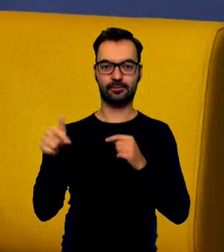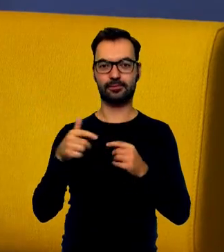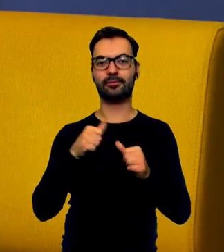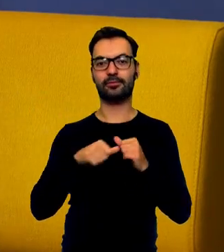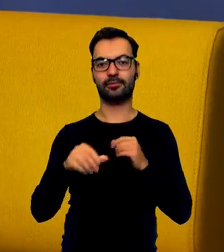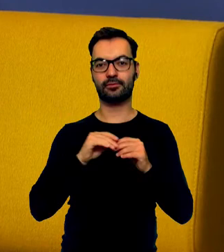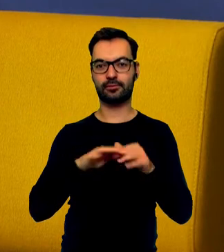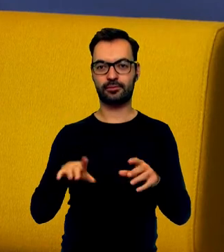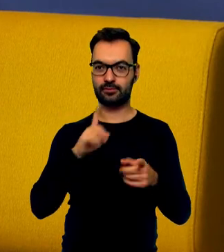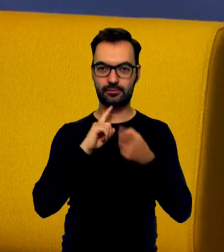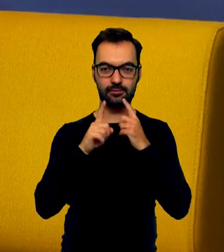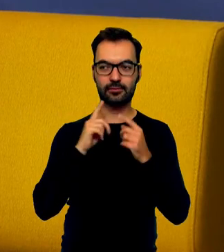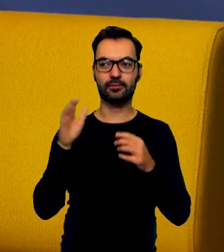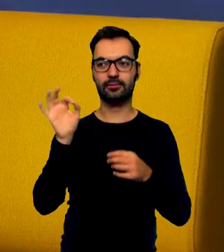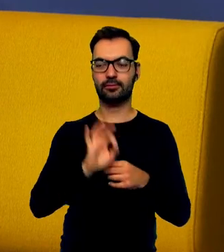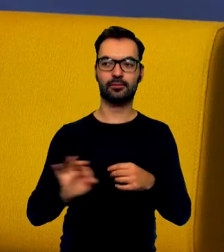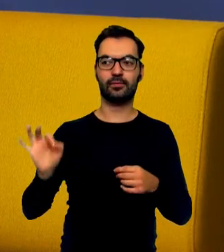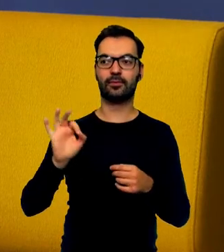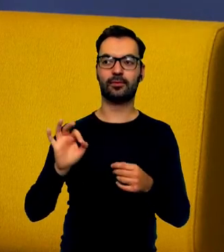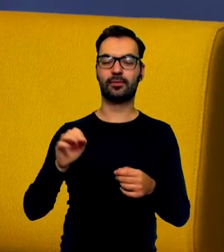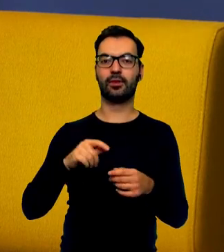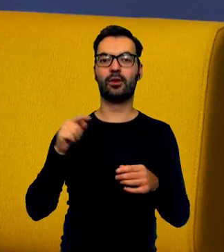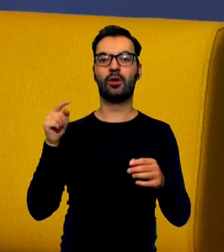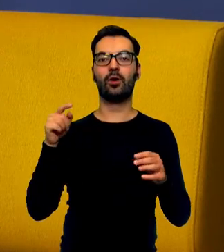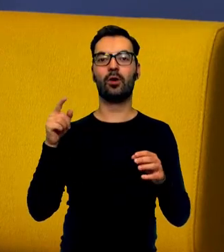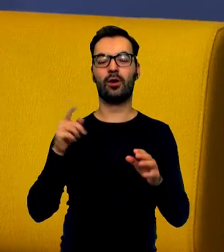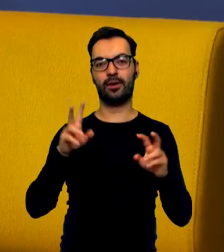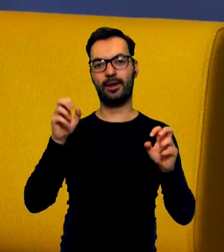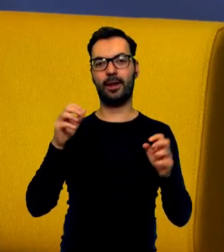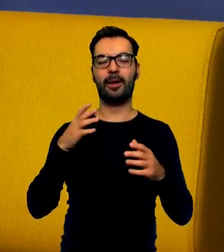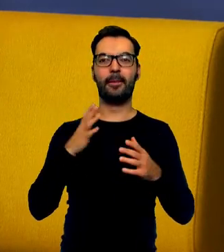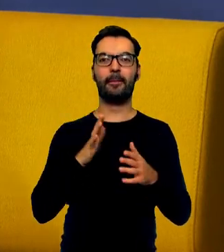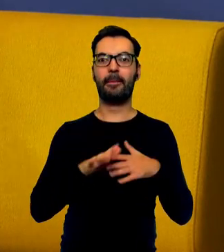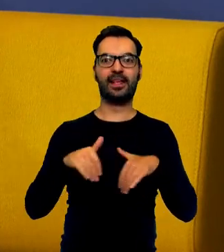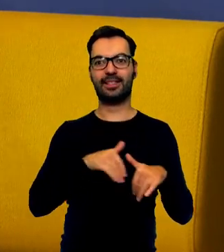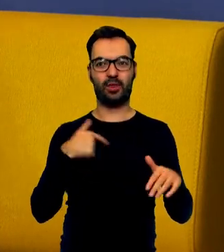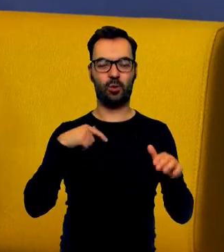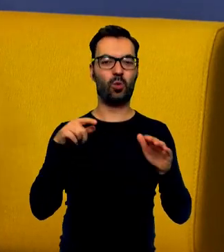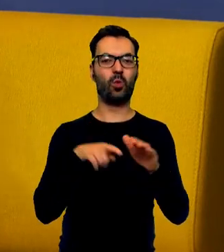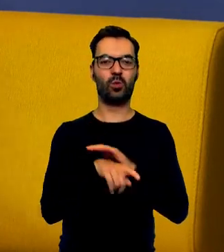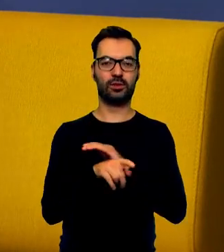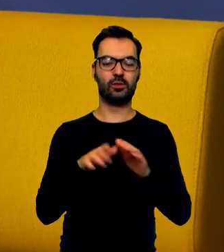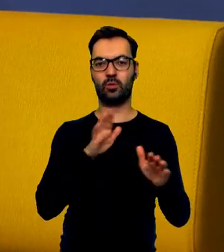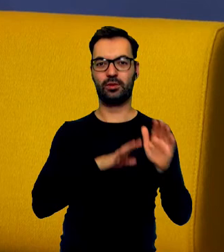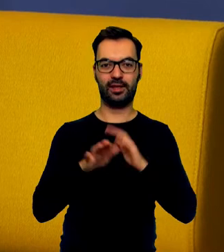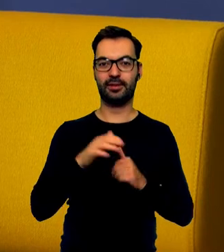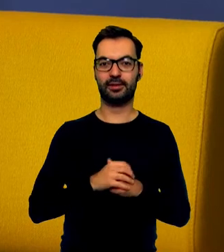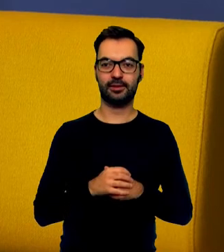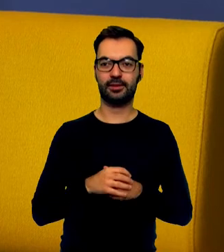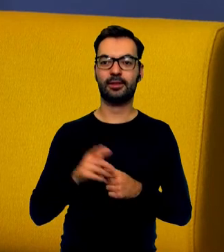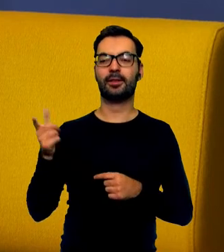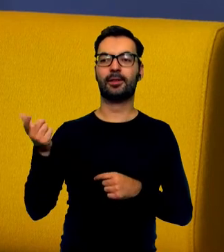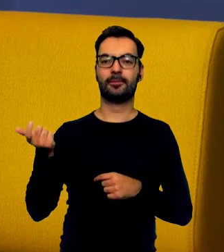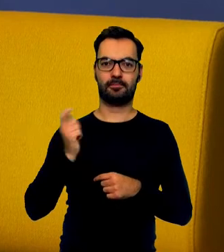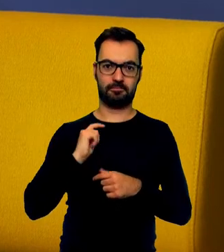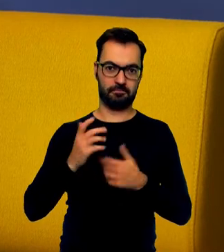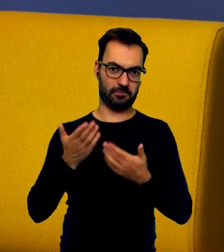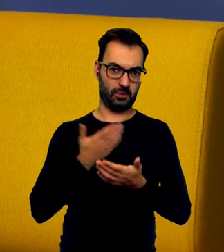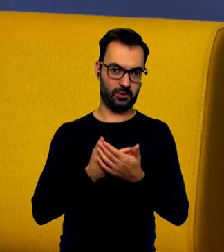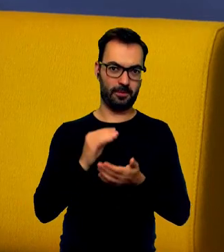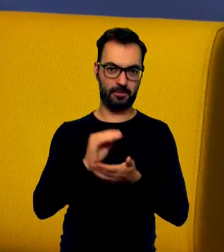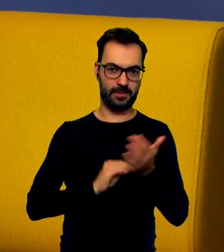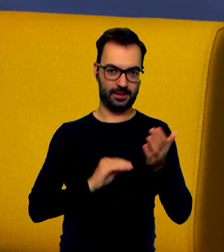Tygodnika Powszechnego właśnie z okazji ukazania się Ucieczki od bezradności. No i zaproponował mi pisanie